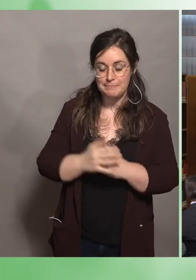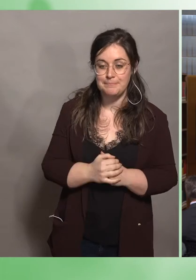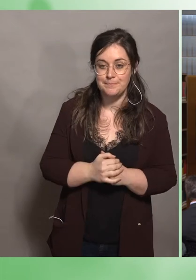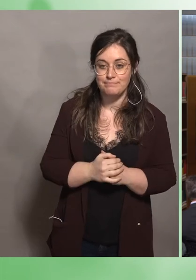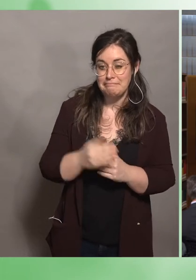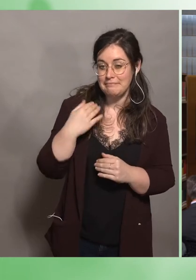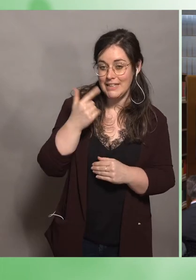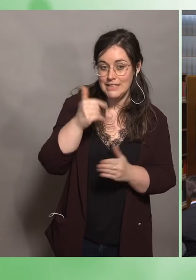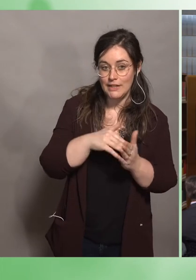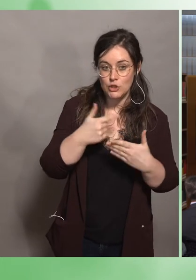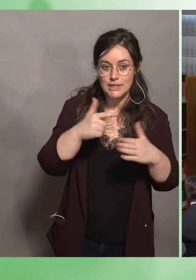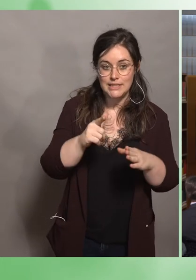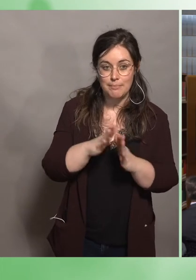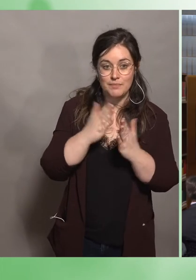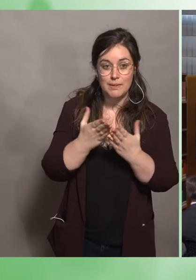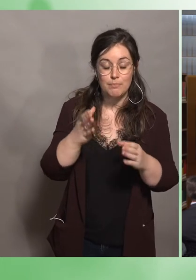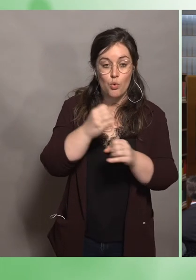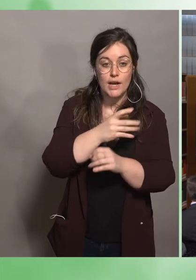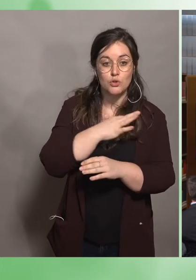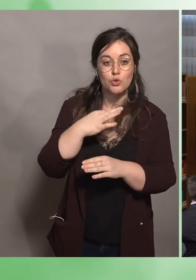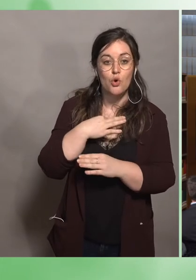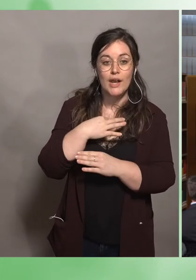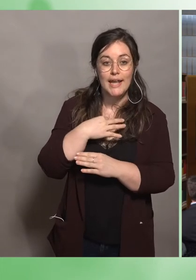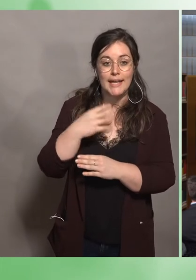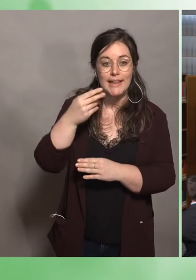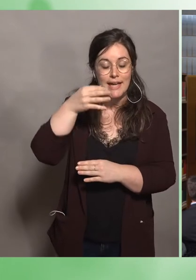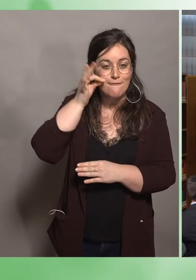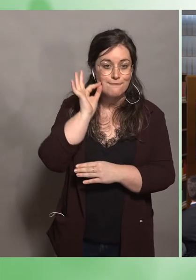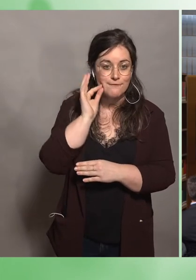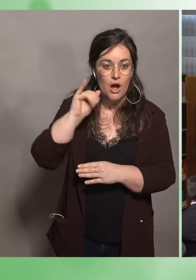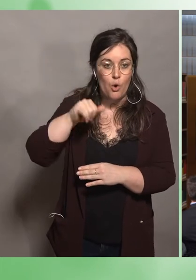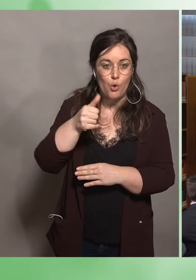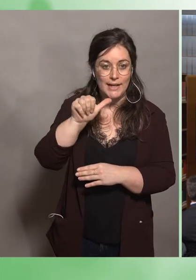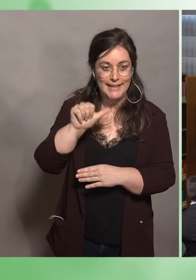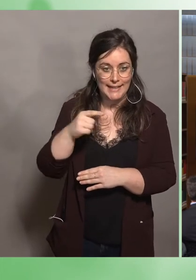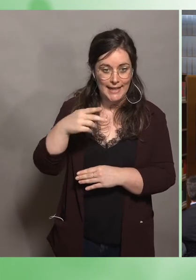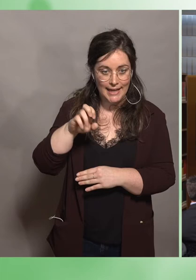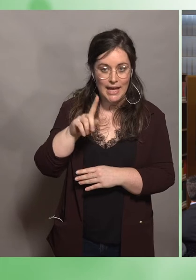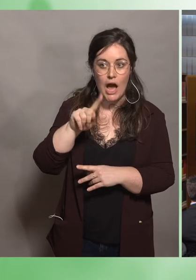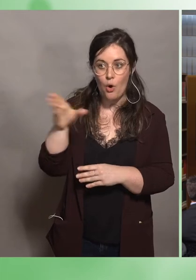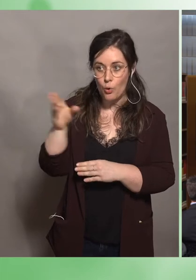Seit 2017 in der Buchhaltung ist die Kollegin Alexandra Jäger auch mitgekommen heute. Vielen Dank.